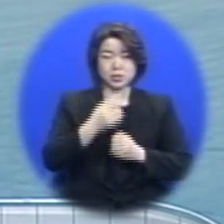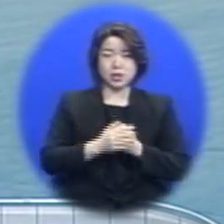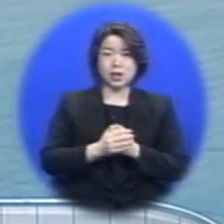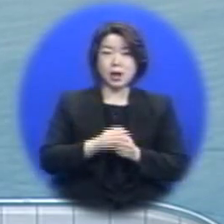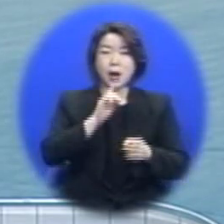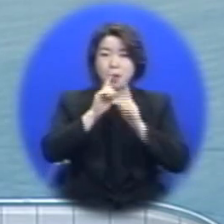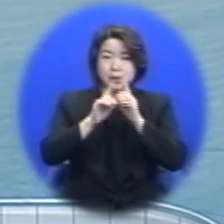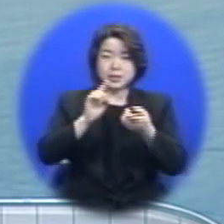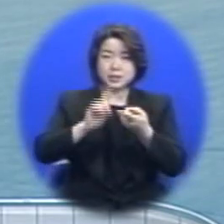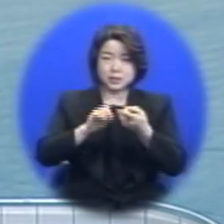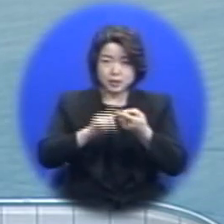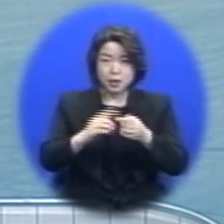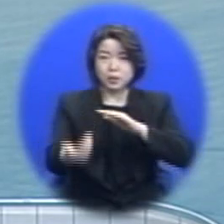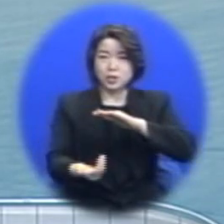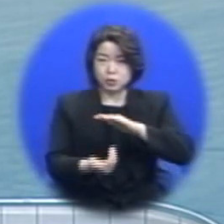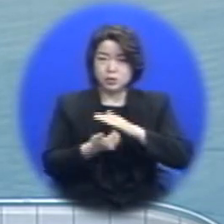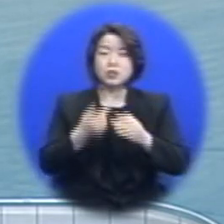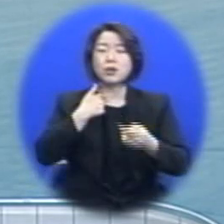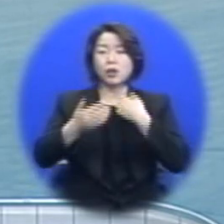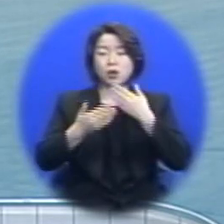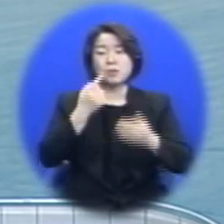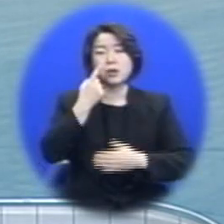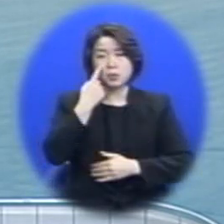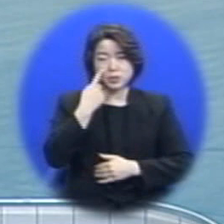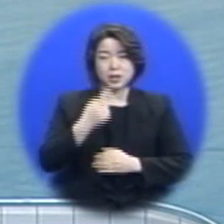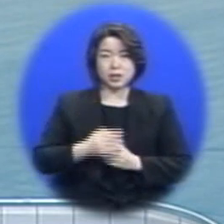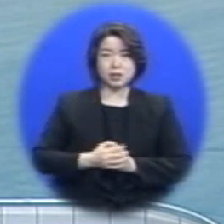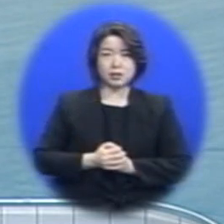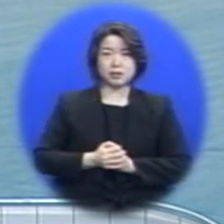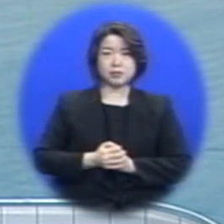말씀이 그대로 이루어지는 것을 경험해보자는 것이죠.